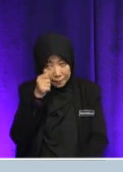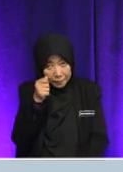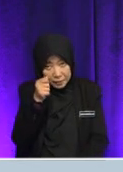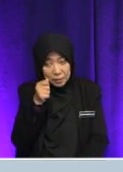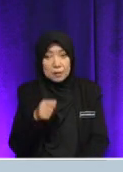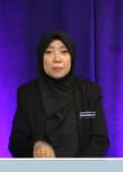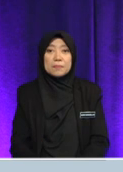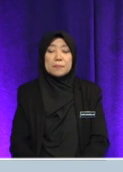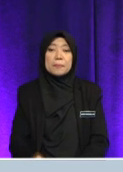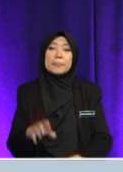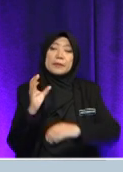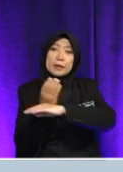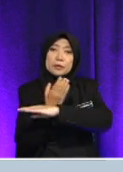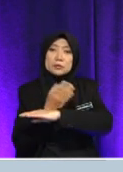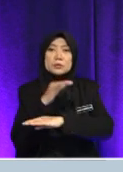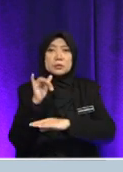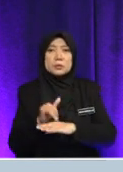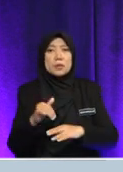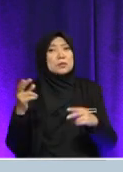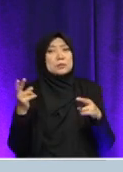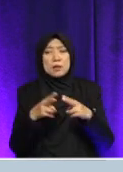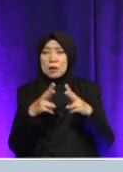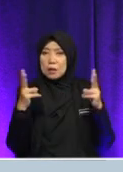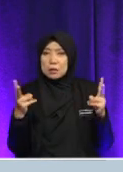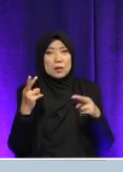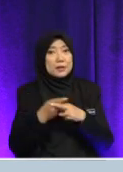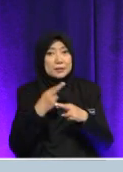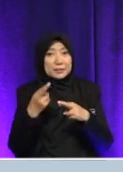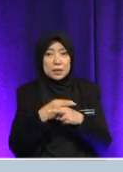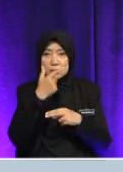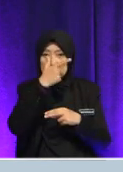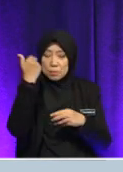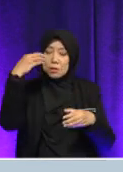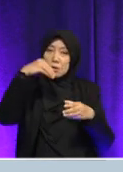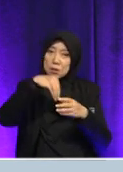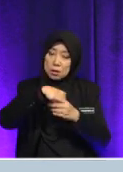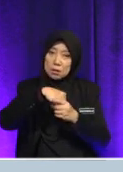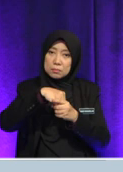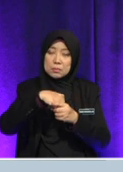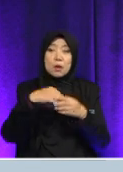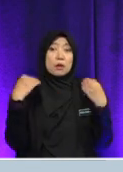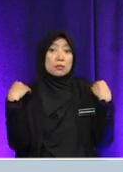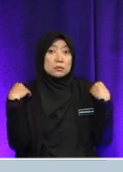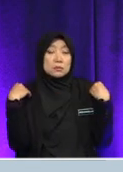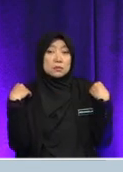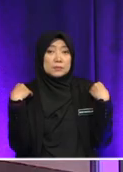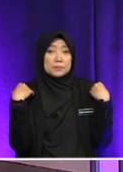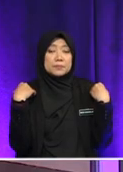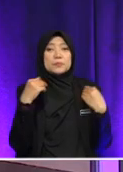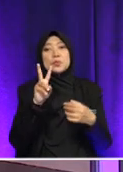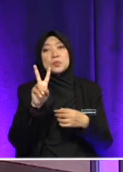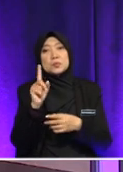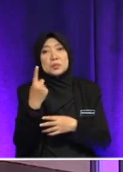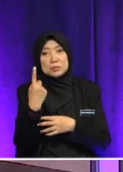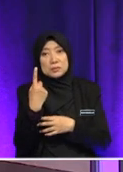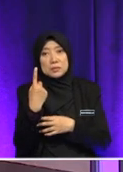kaca yang paling ringkas sebab Apa komponen dan komposisi dia adalah silikon sudah saja